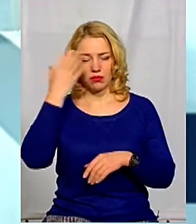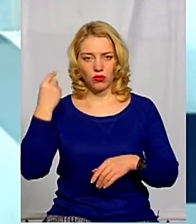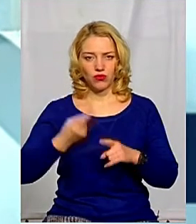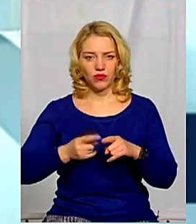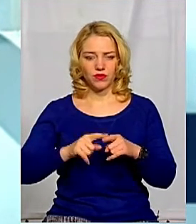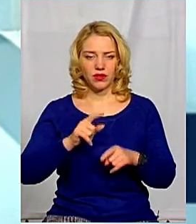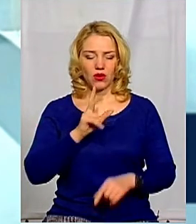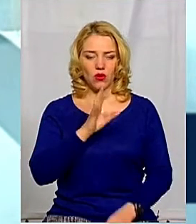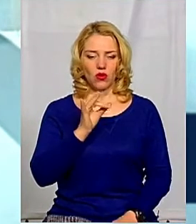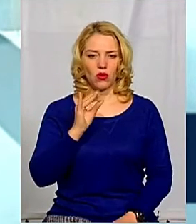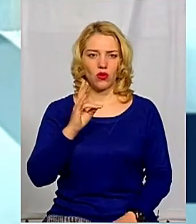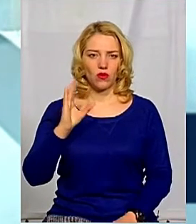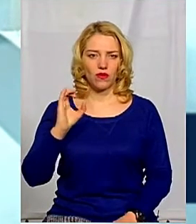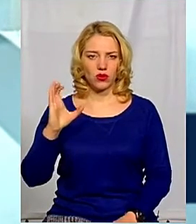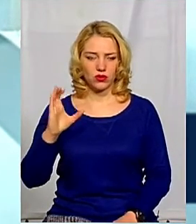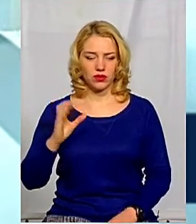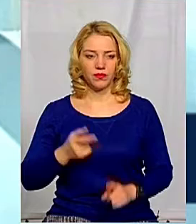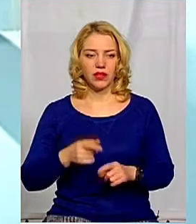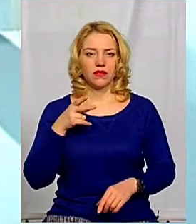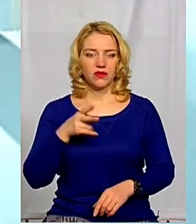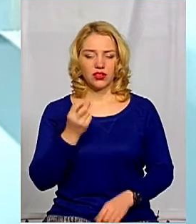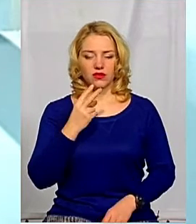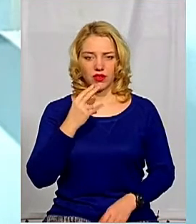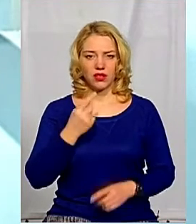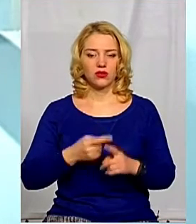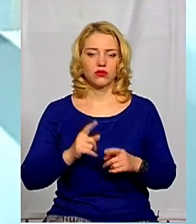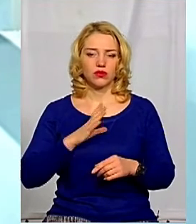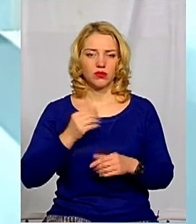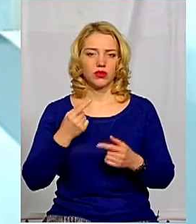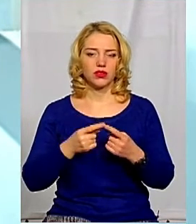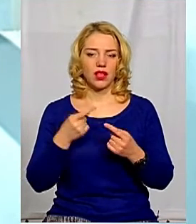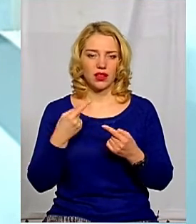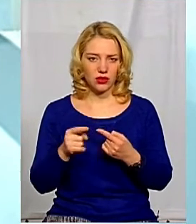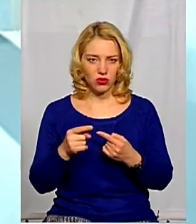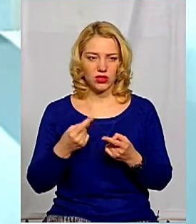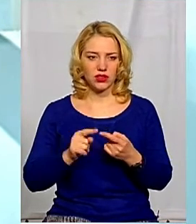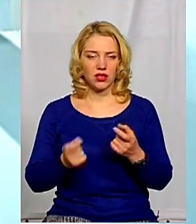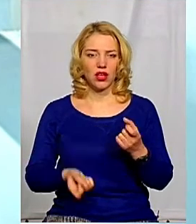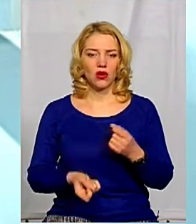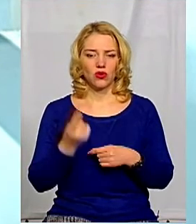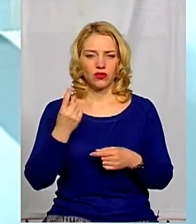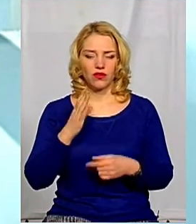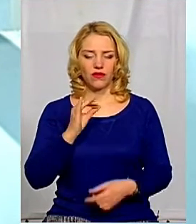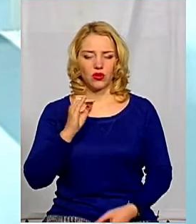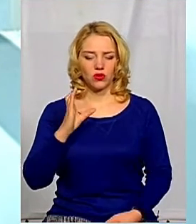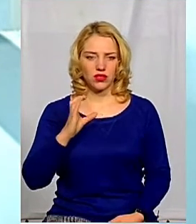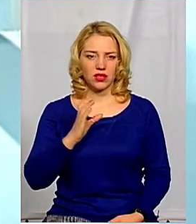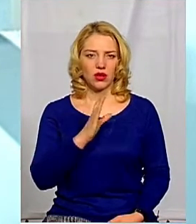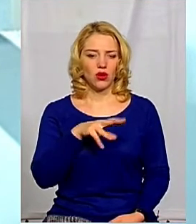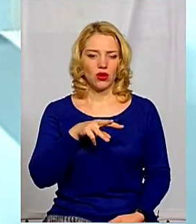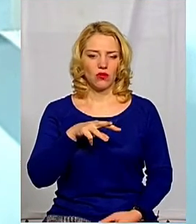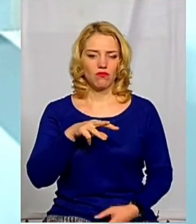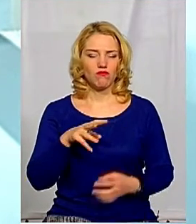коронавірус. В 2012 році слідуюча ситуація. Це утворилося знову вірус-мутант,